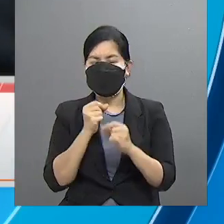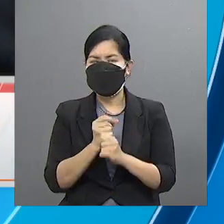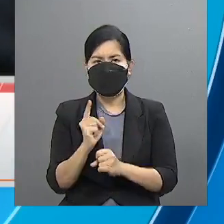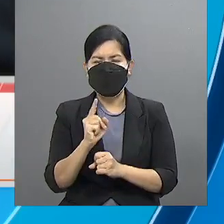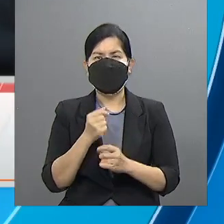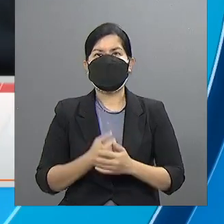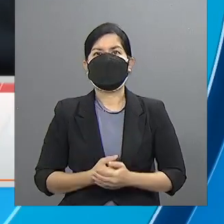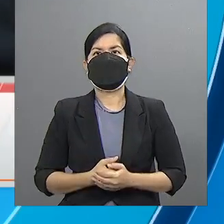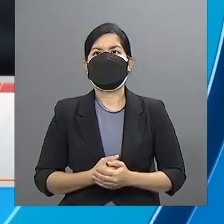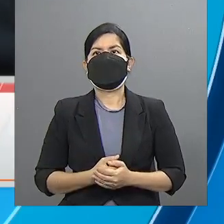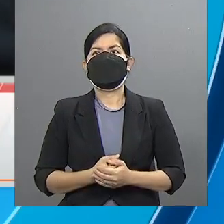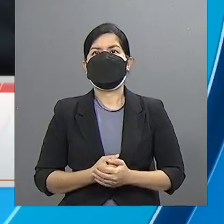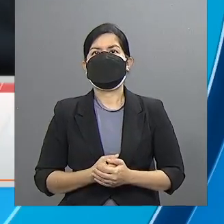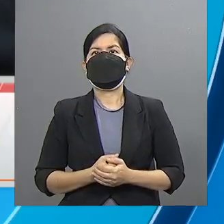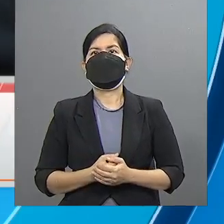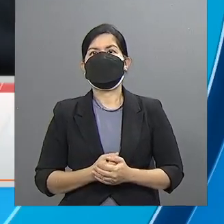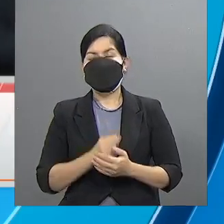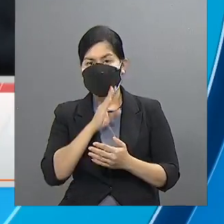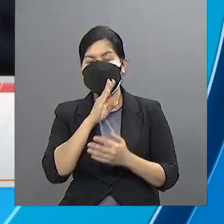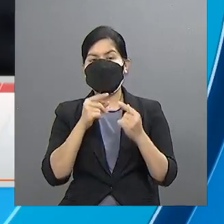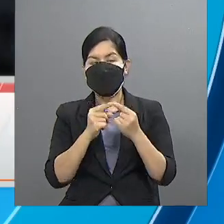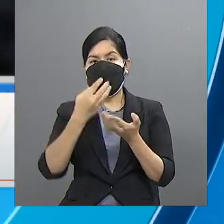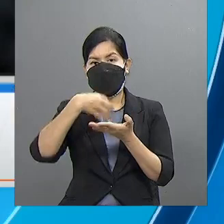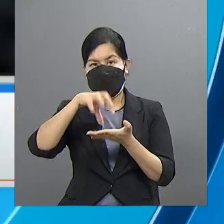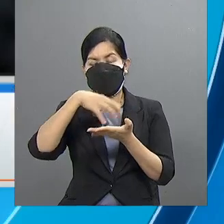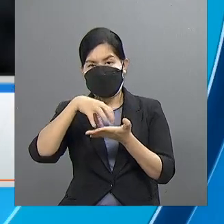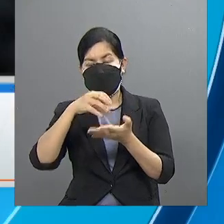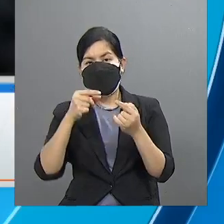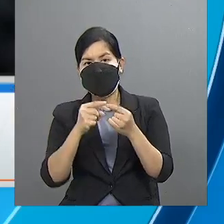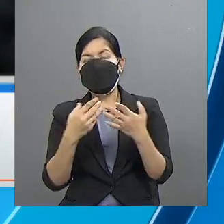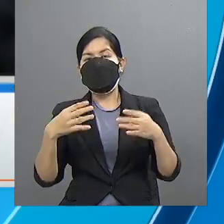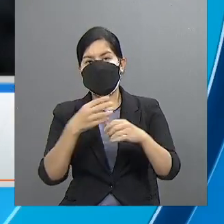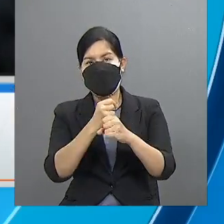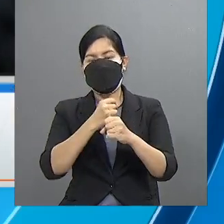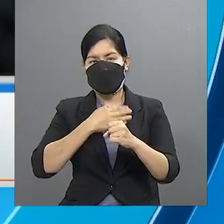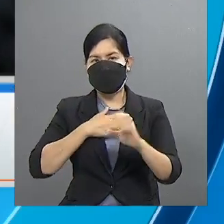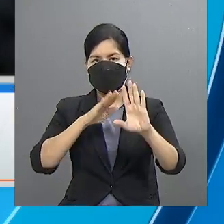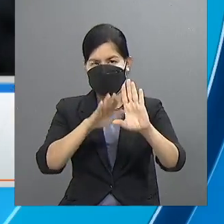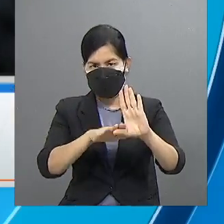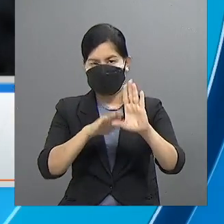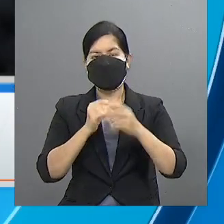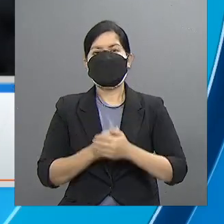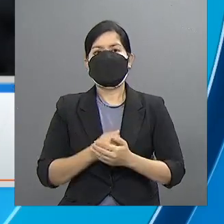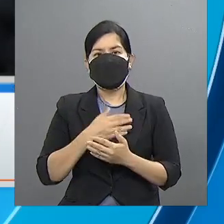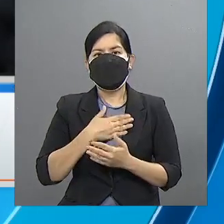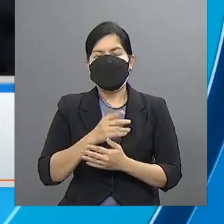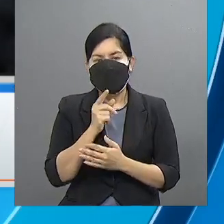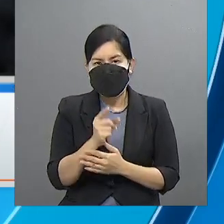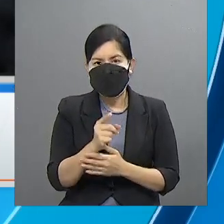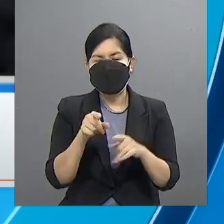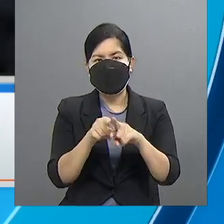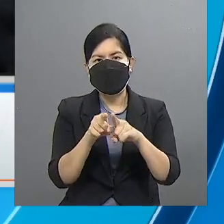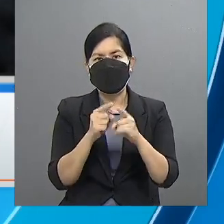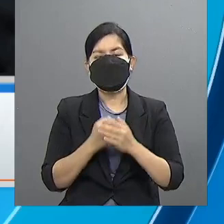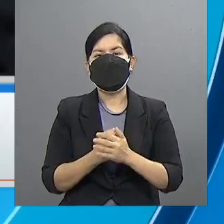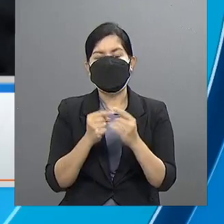เอาคร่าวๆนะครับก็คือว่าเราต้องสมัครเข้ามาใช่ไหมครับแล้วเราก็จะต้องมีบทเรียนนะครับที่เราร่วมพัฒนากับทางกร